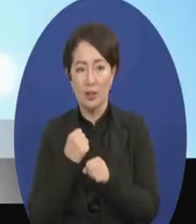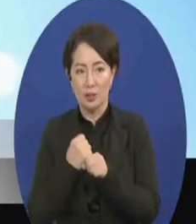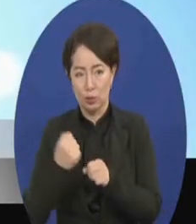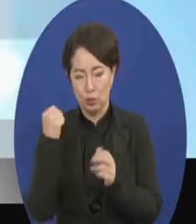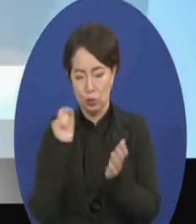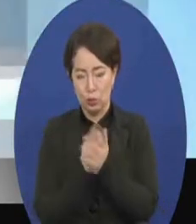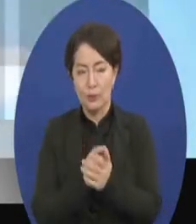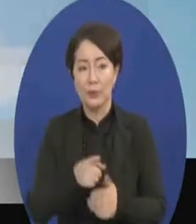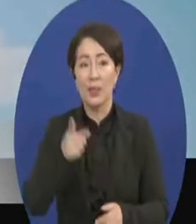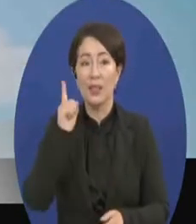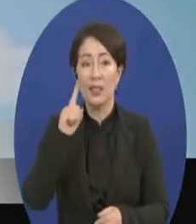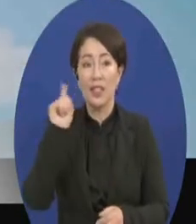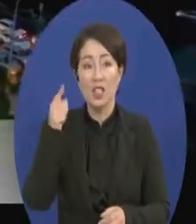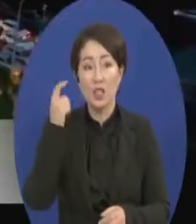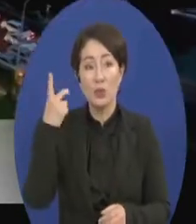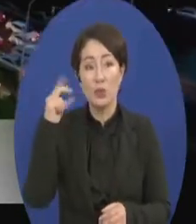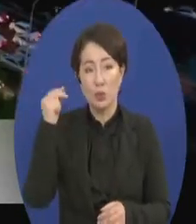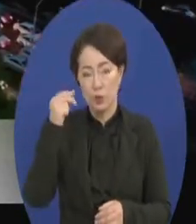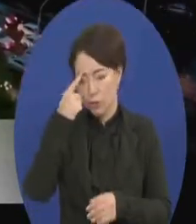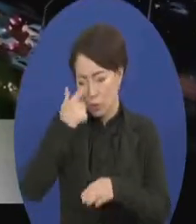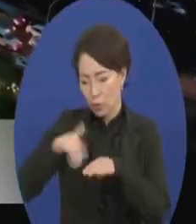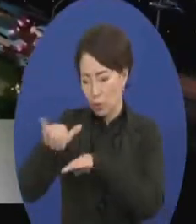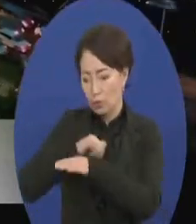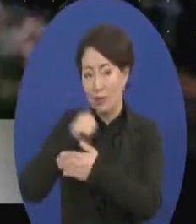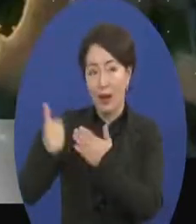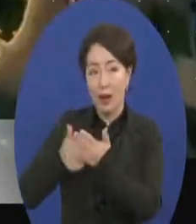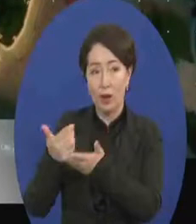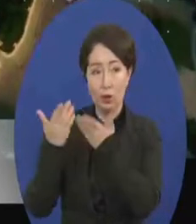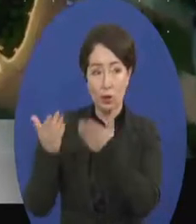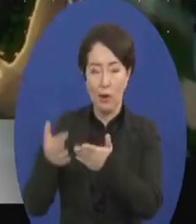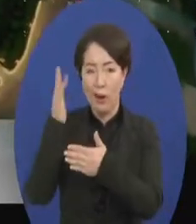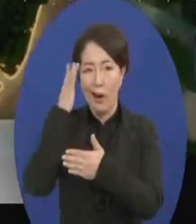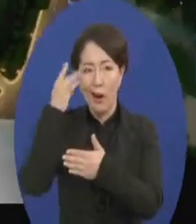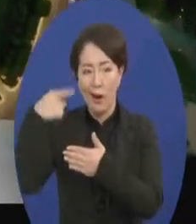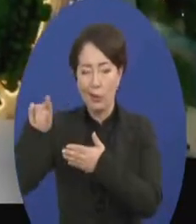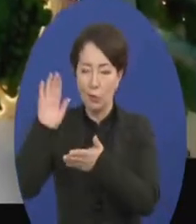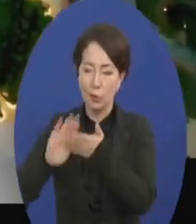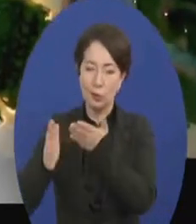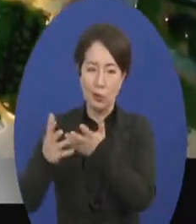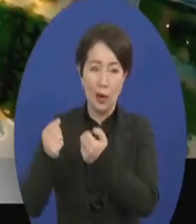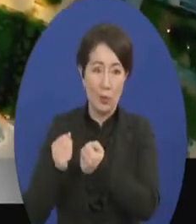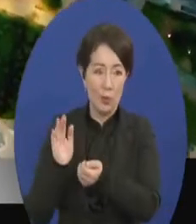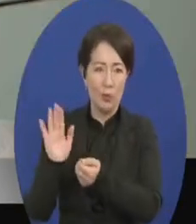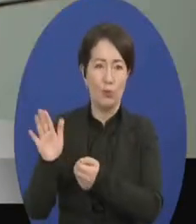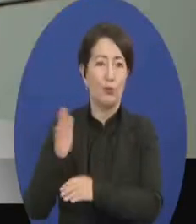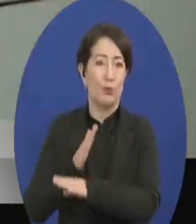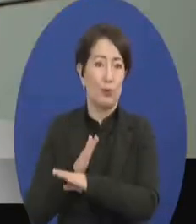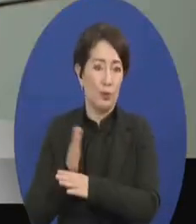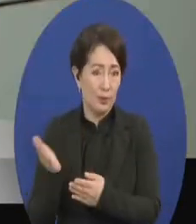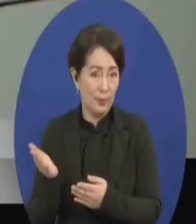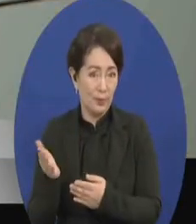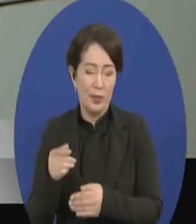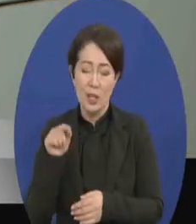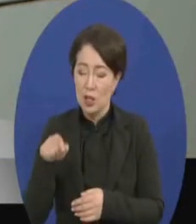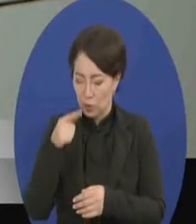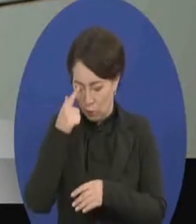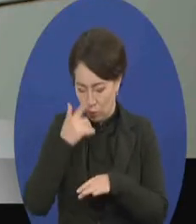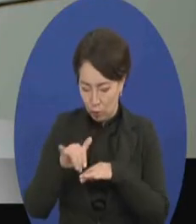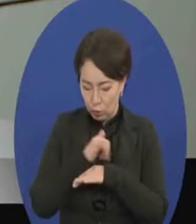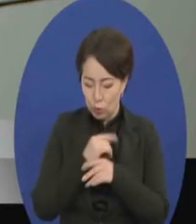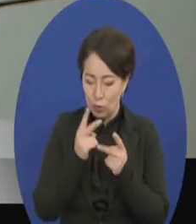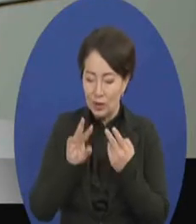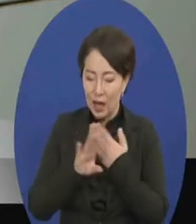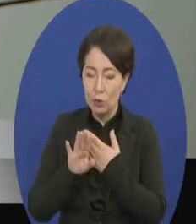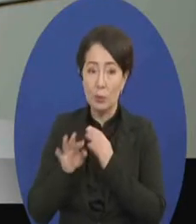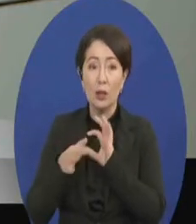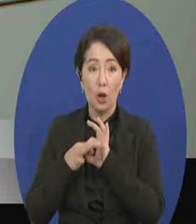Нэгдүгээр эрчим хүчээр их орно. Гаднаас эрчим хүчээр импортоор авах. Энэ бол улс орны үндэсний